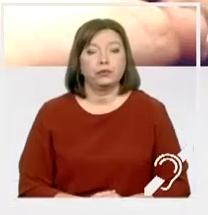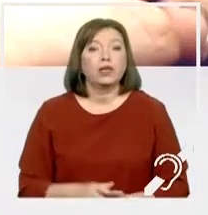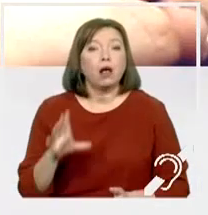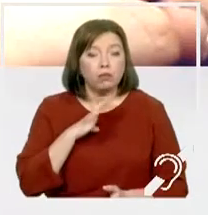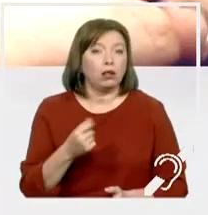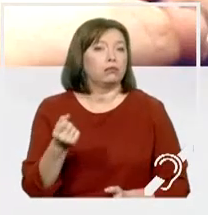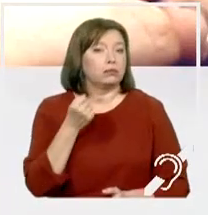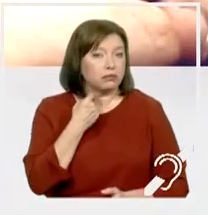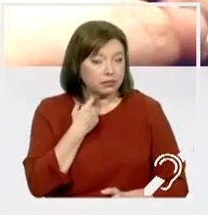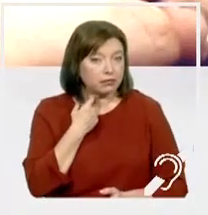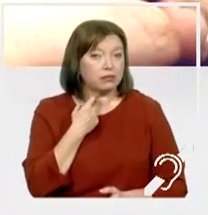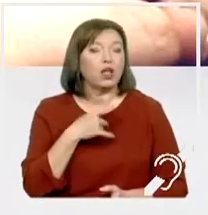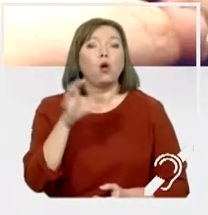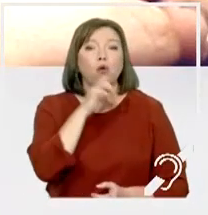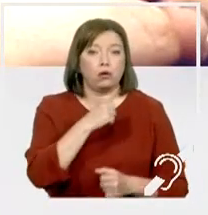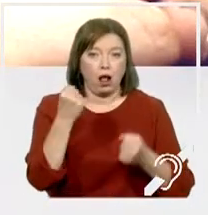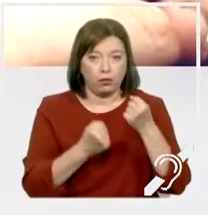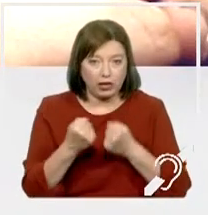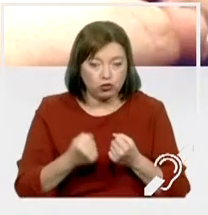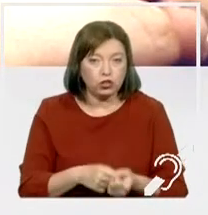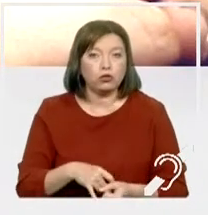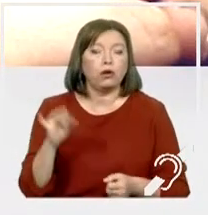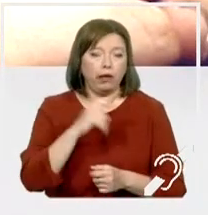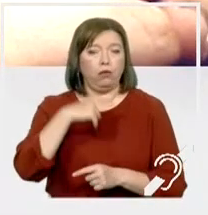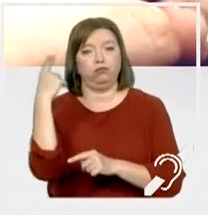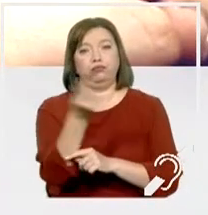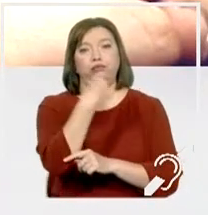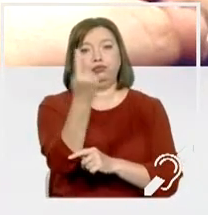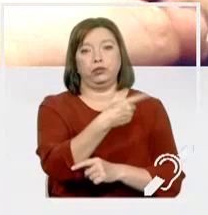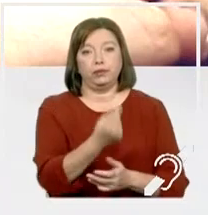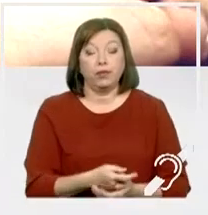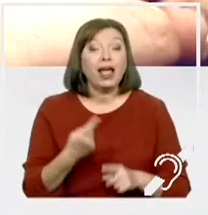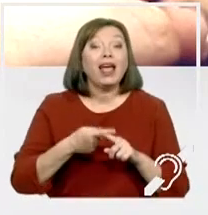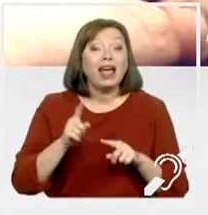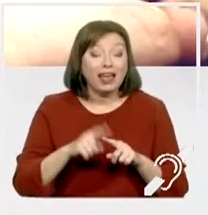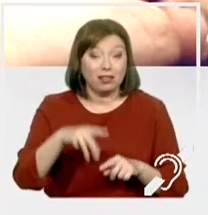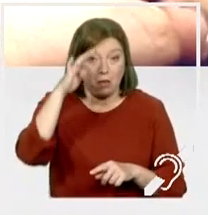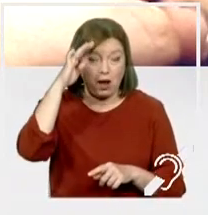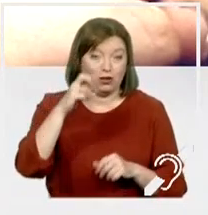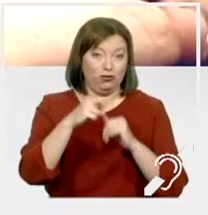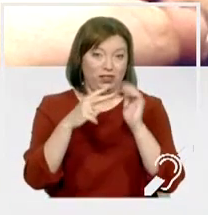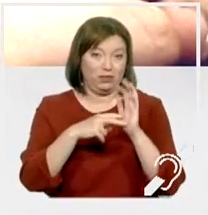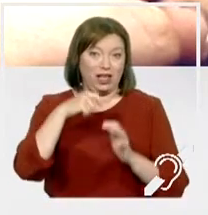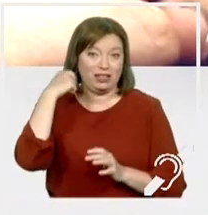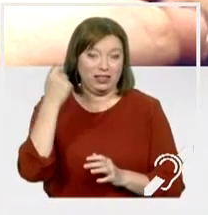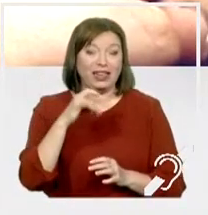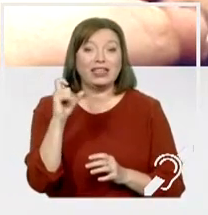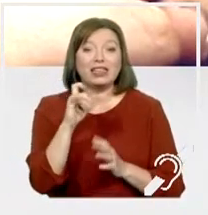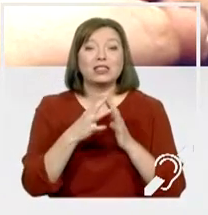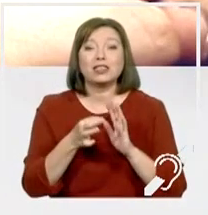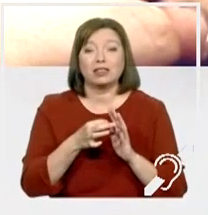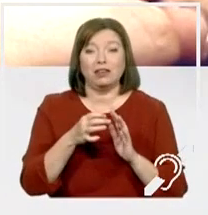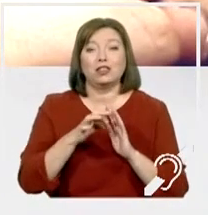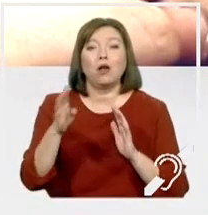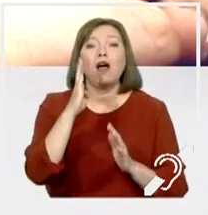a consumat băuturi alcoolice a furat mașina tatălui și a pornit la plimbare este isprava unui minor de 17 ani din localitatea